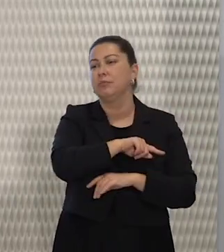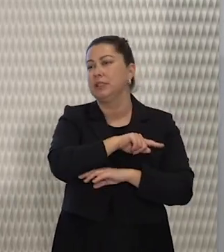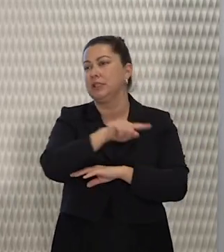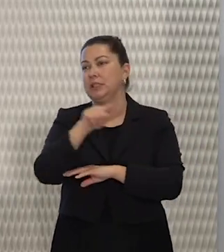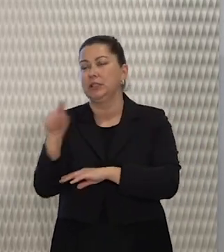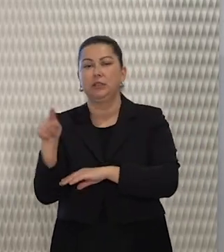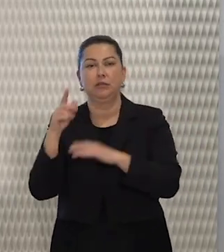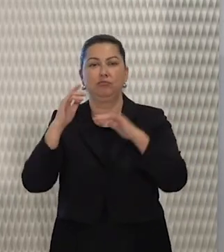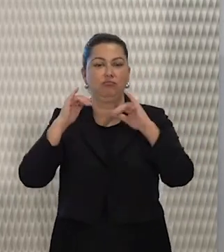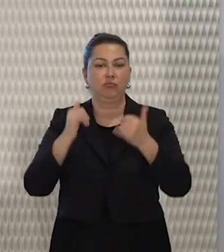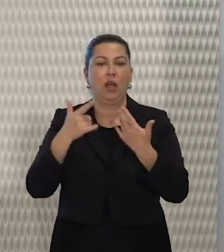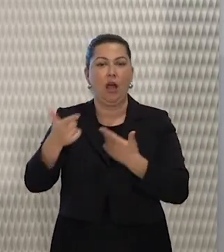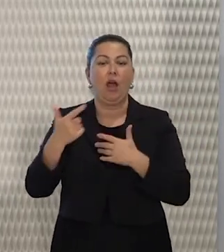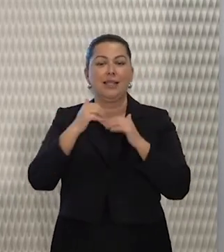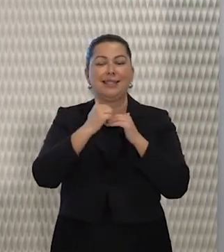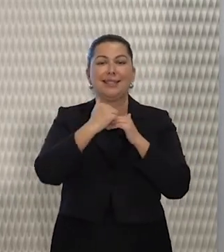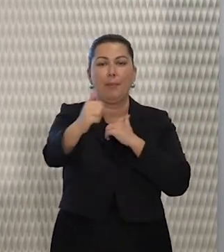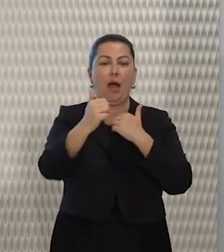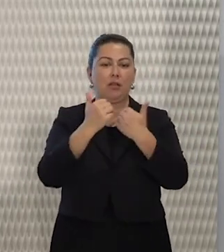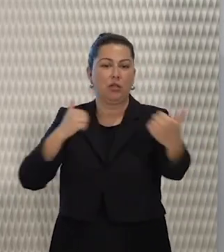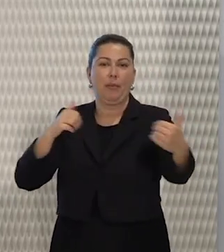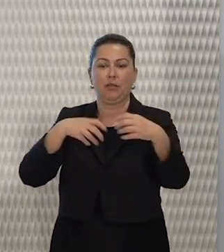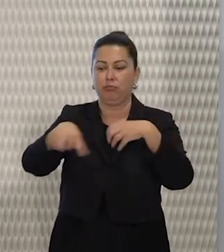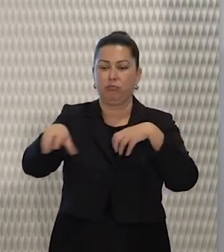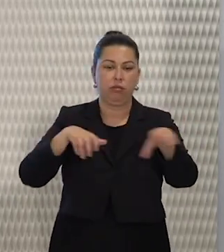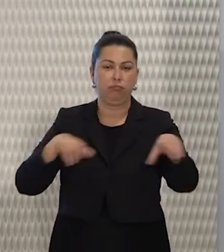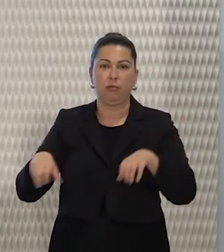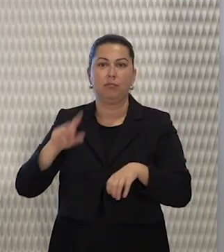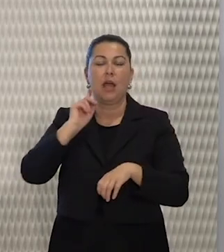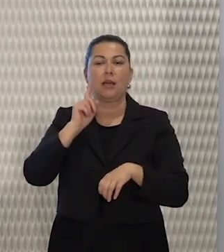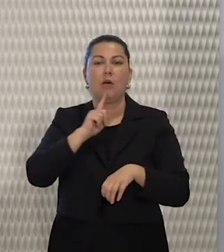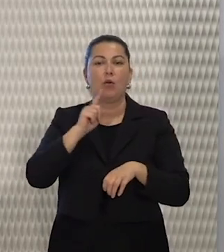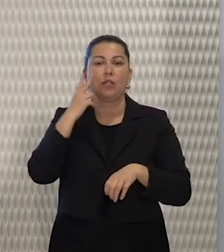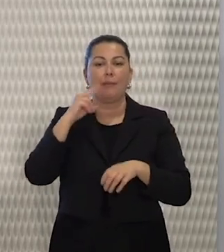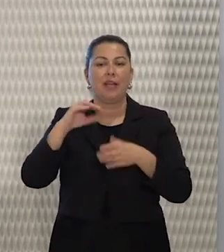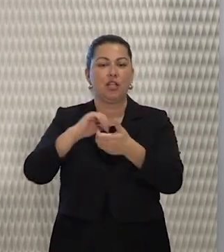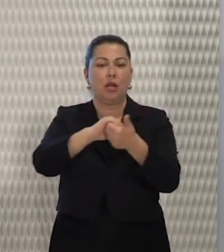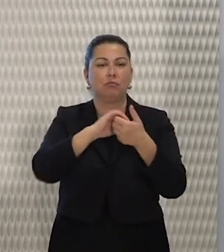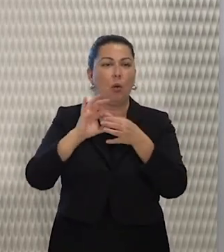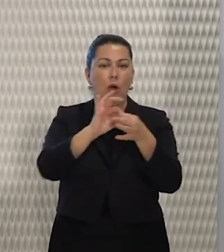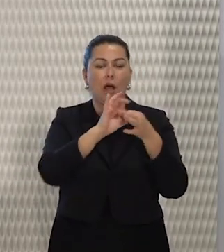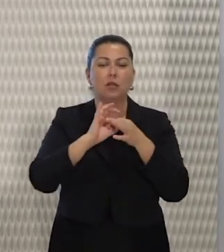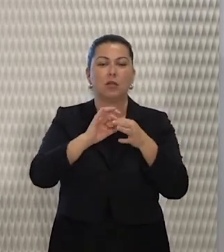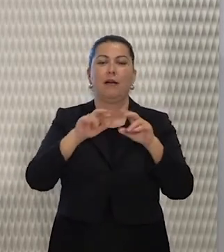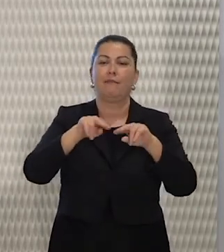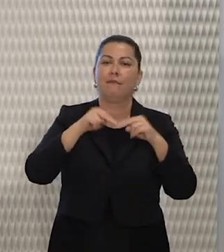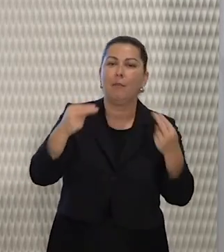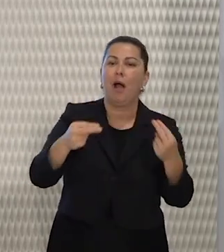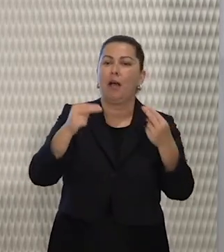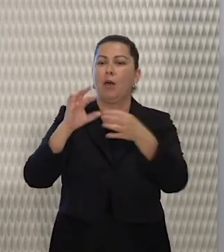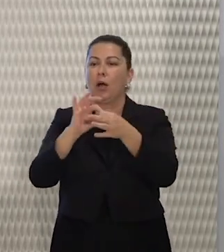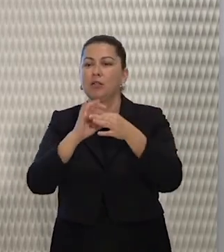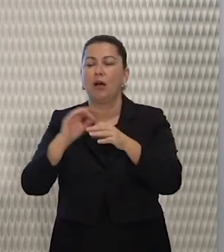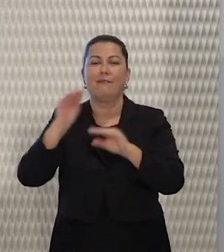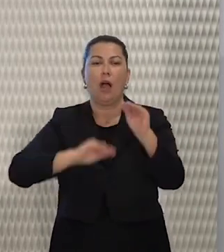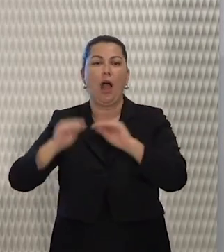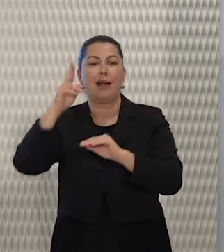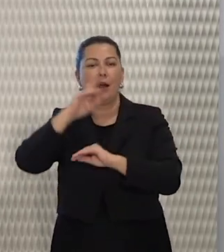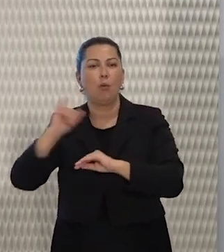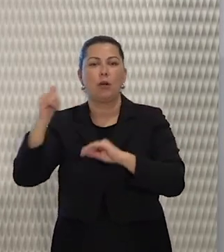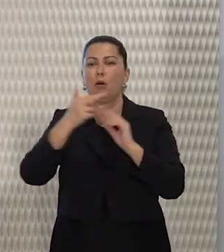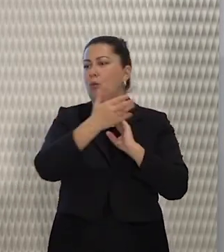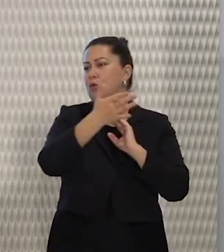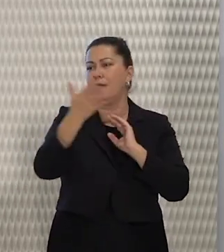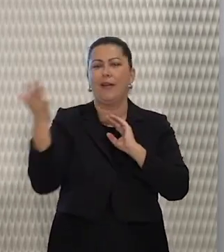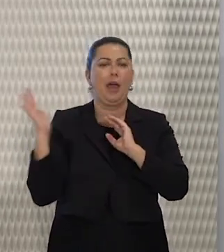zu Separation, wo gehörlose Menschen sich organisiert haben, Verbände, Organisationen, Vereine gegründet haben, Universitäten und so